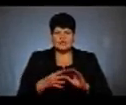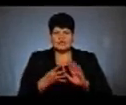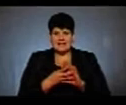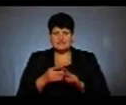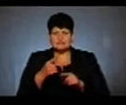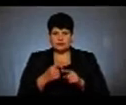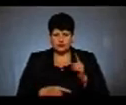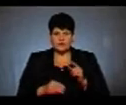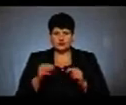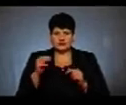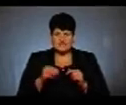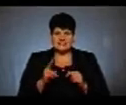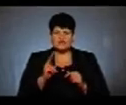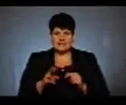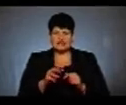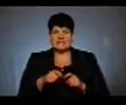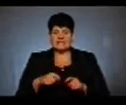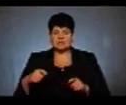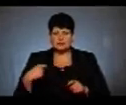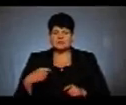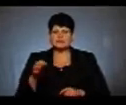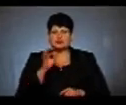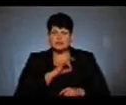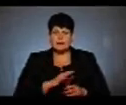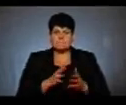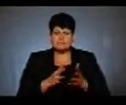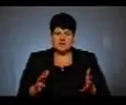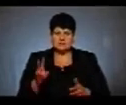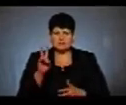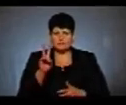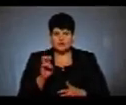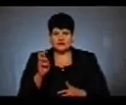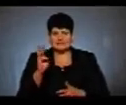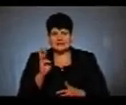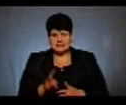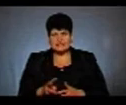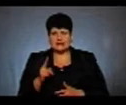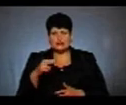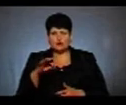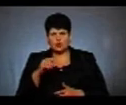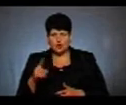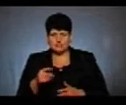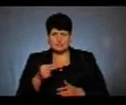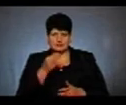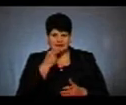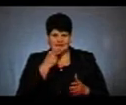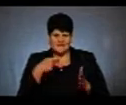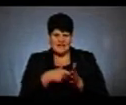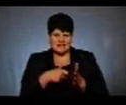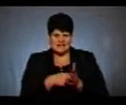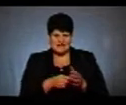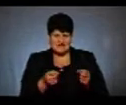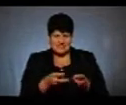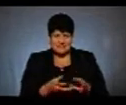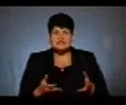тисяч квадратних кілометрів із застосуванням більше 230 тисяч доз вакцини. Відповідно